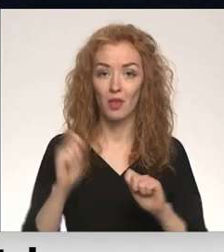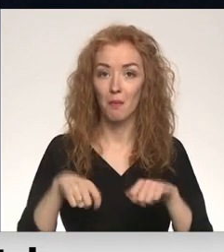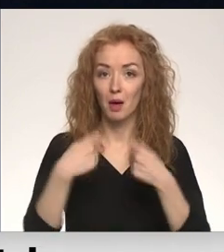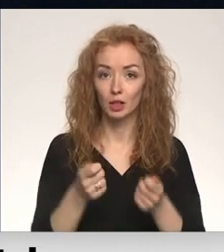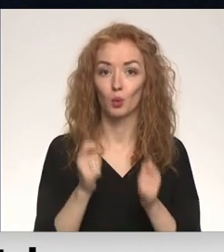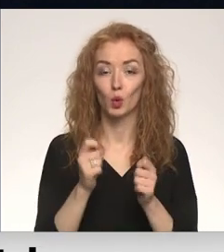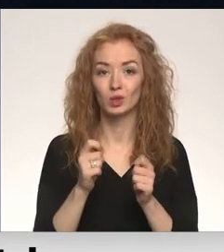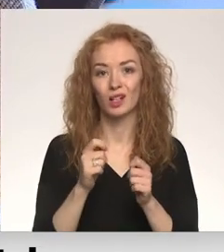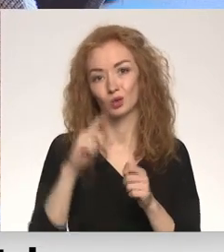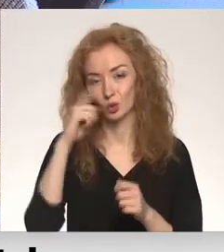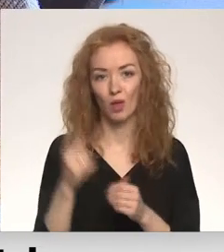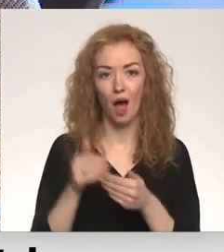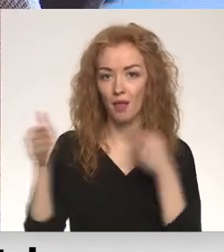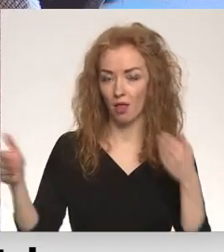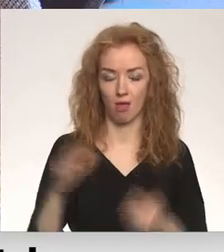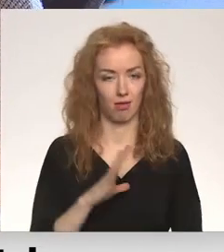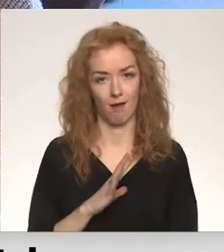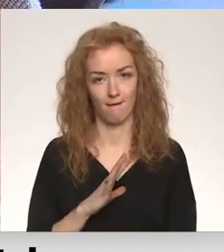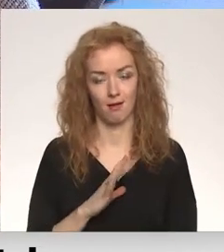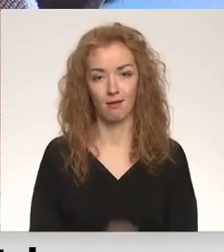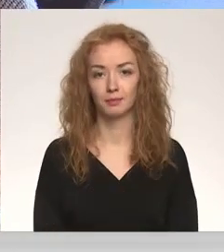stundas attālināti nevar.